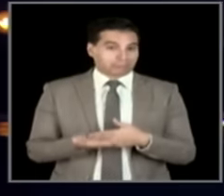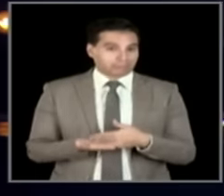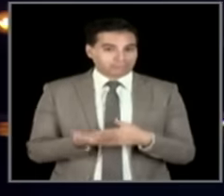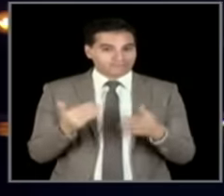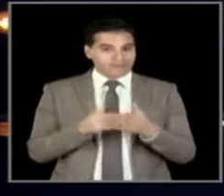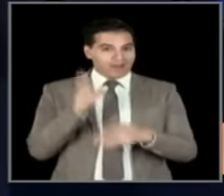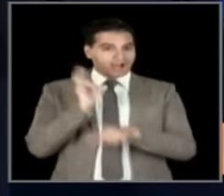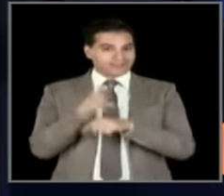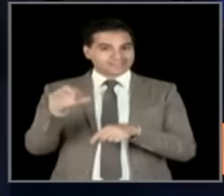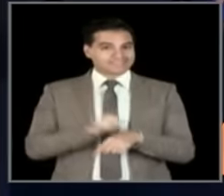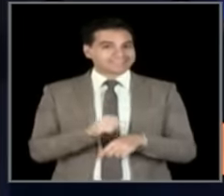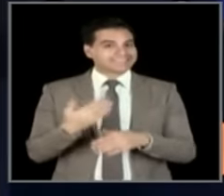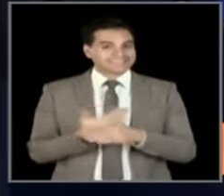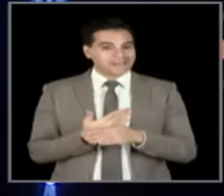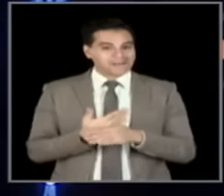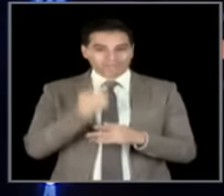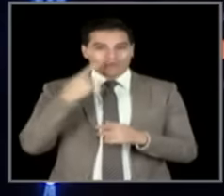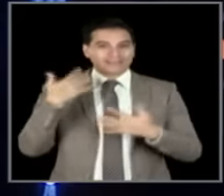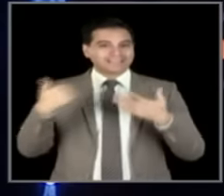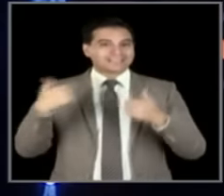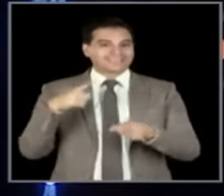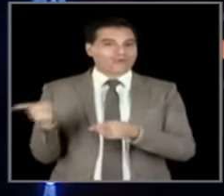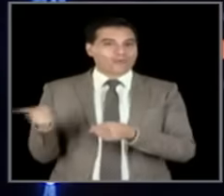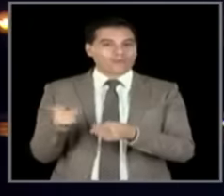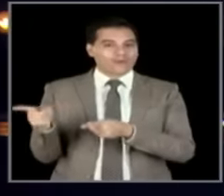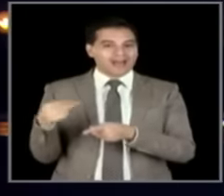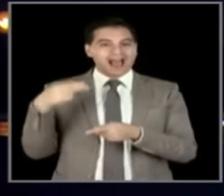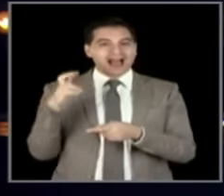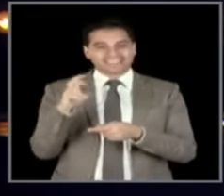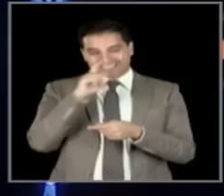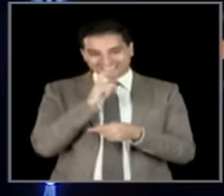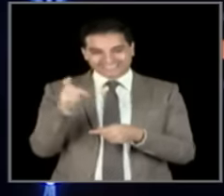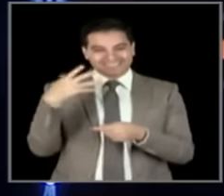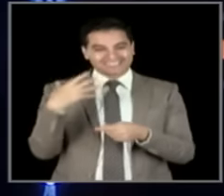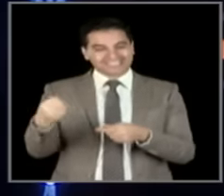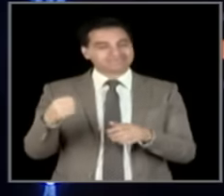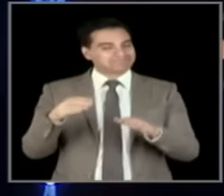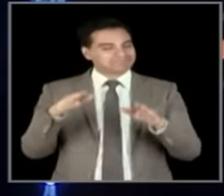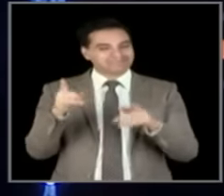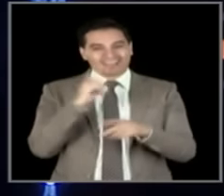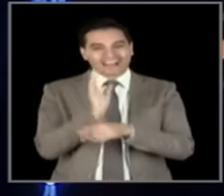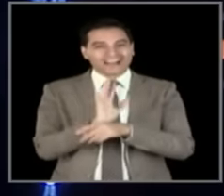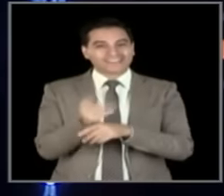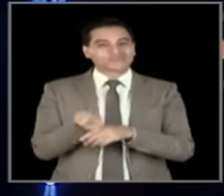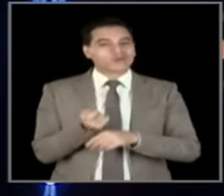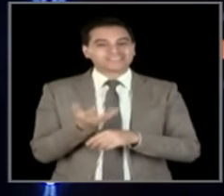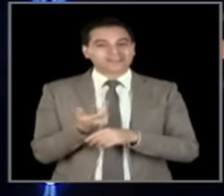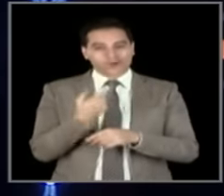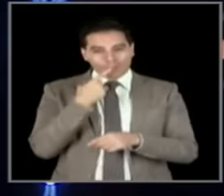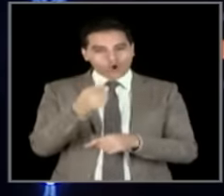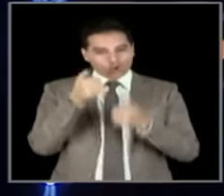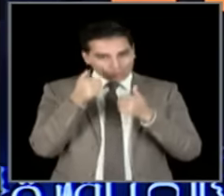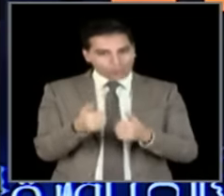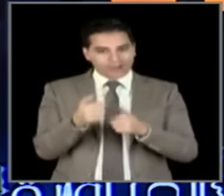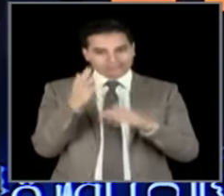عليك وقال لك تعالى شارك في برنامج العباقرة؟ عزه اللي ضحكت عليك. اقنعتك ازاي؟ قالت لي انت كويس